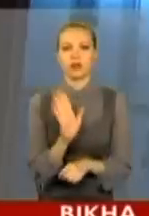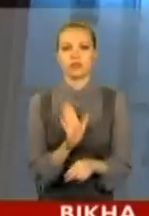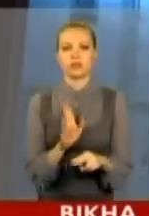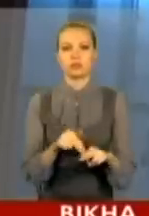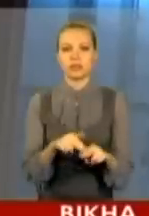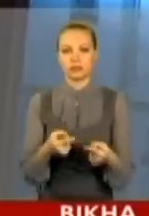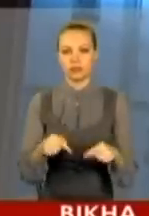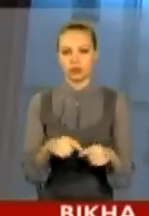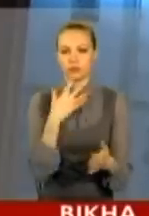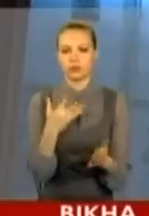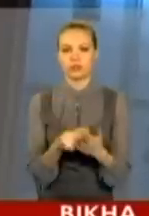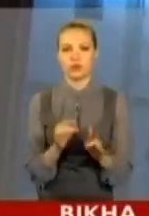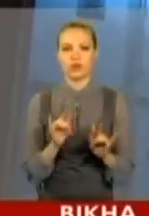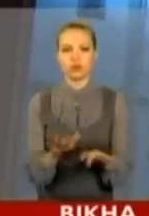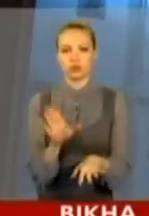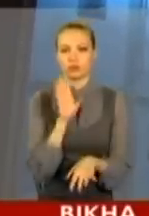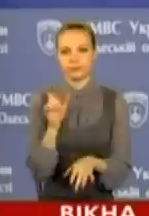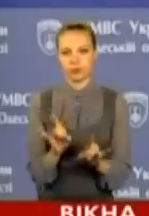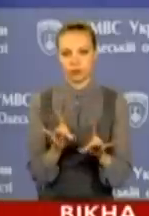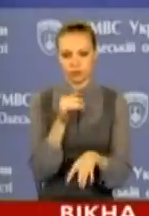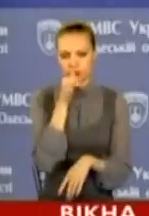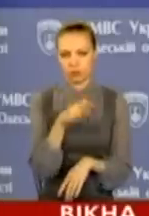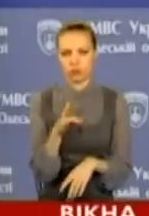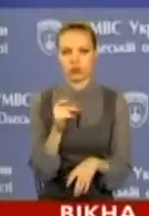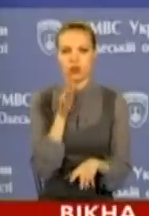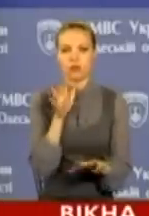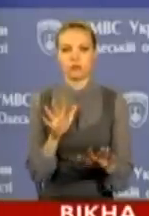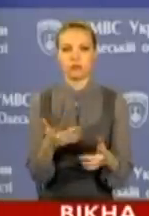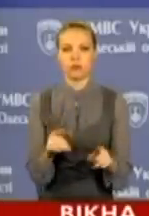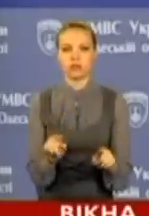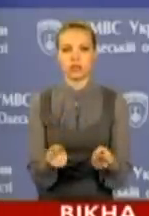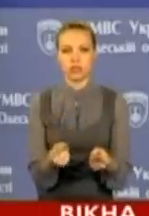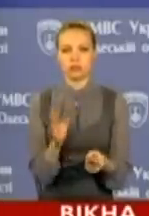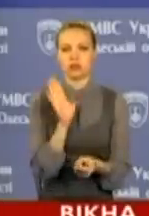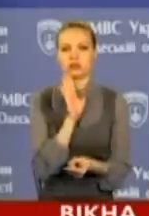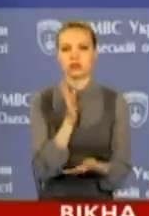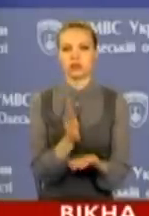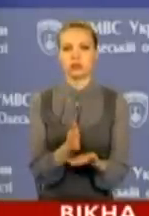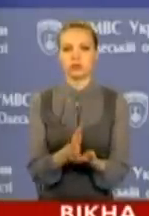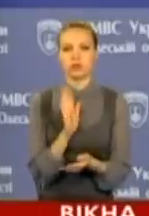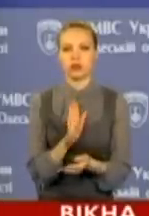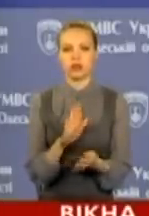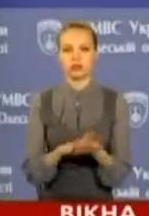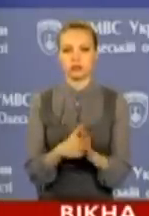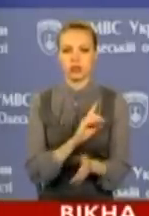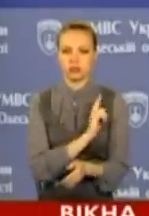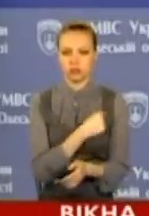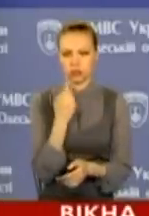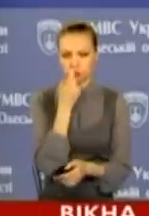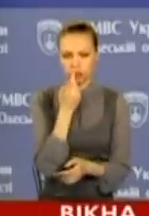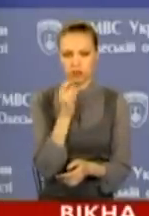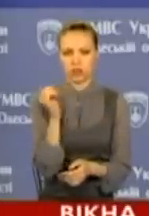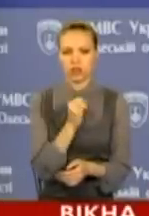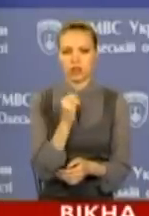міліційний відділок. Свого вчинку вона пояснити не може. На момент затримання жінка перебувала в стані сильного алкогольного сп'яніння